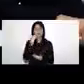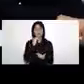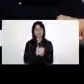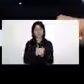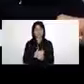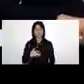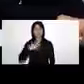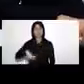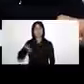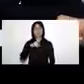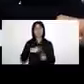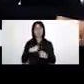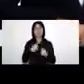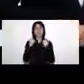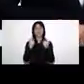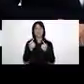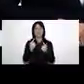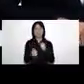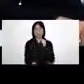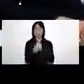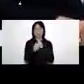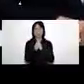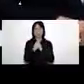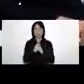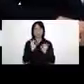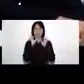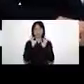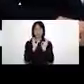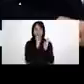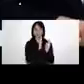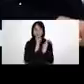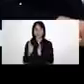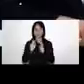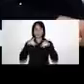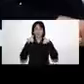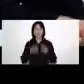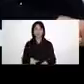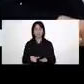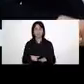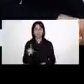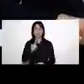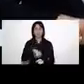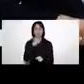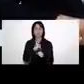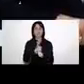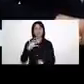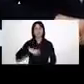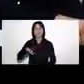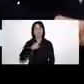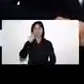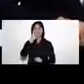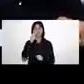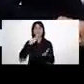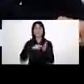მიდგომის შედეგად ქვეყნისათვის უმნიშვნელოვანესი ამოცანები ოპტიმალურად დალაგდება და გადაწყდება, რაც მთავარია